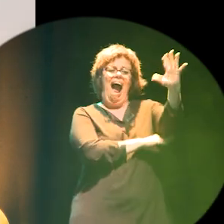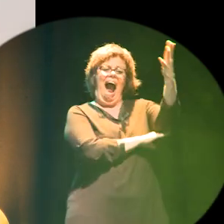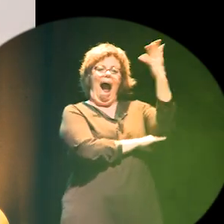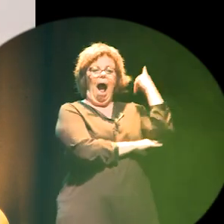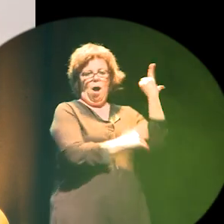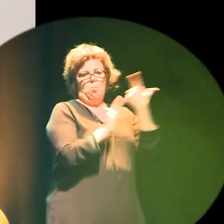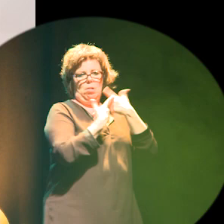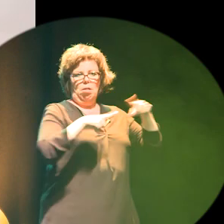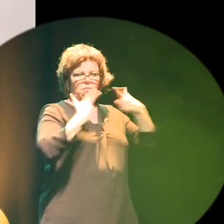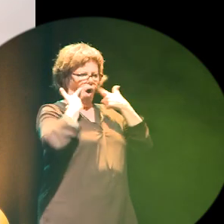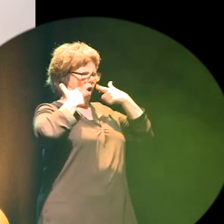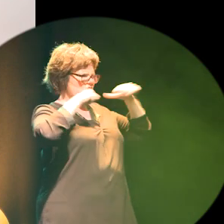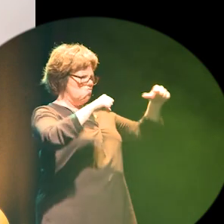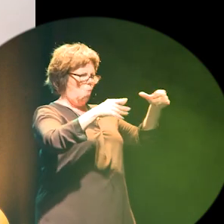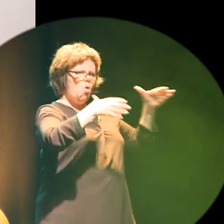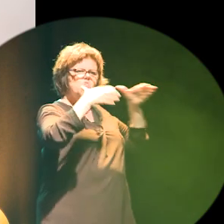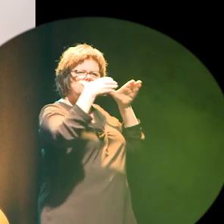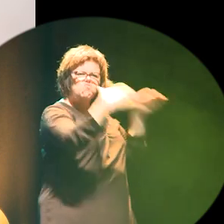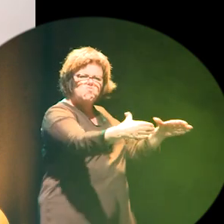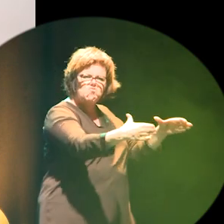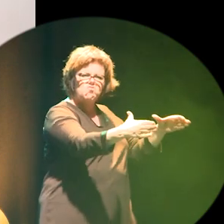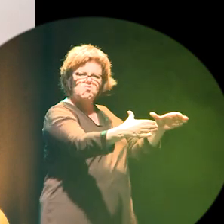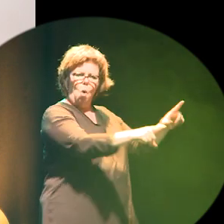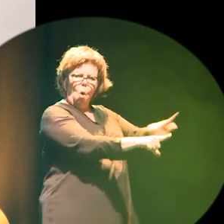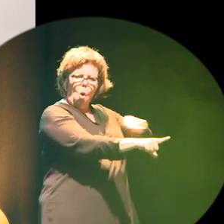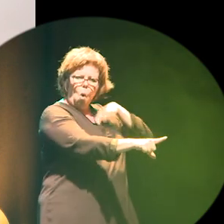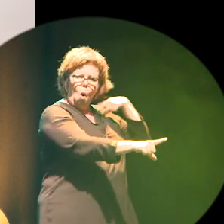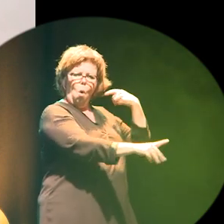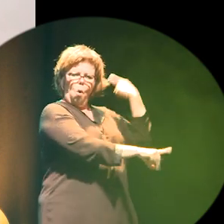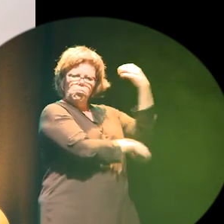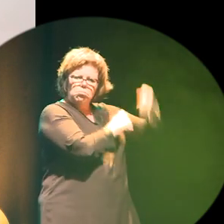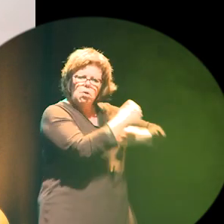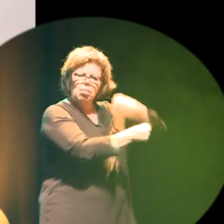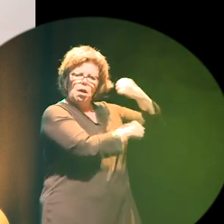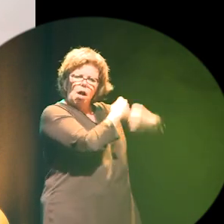massif, c'est un stock de biomasse qui reste là pendant plusieurs années.